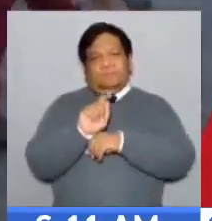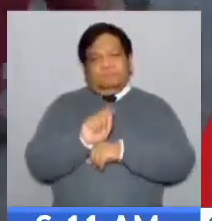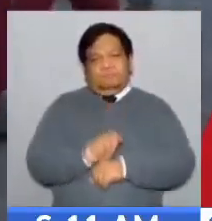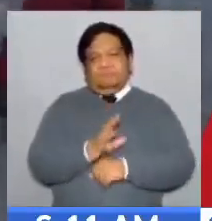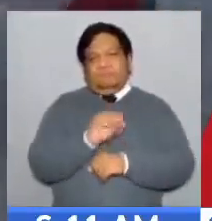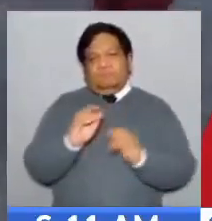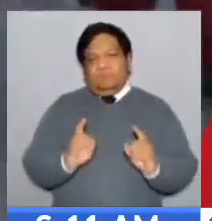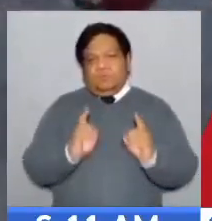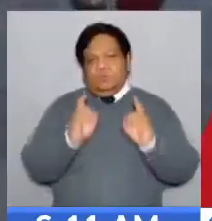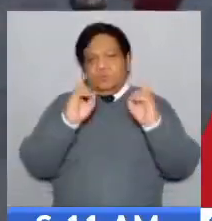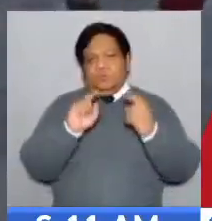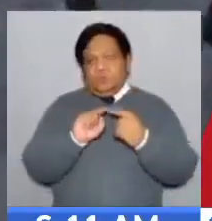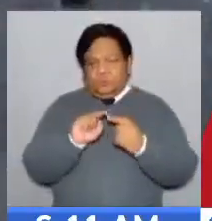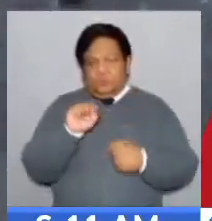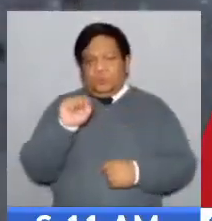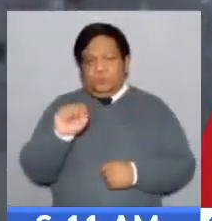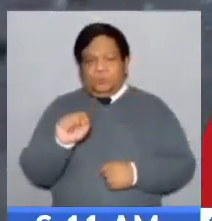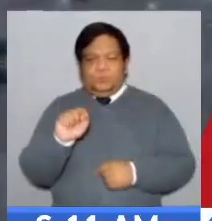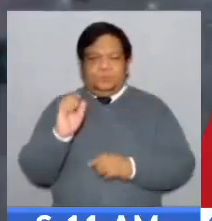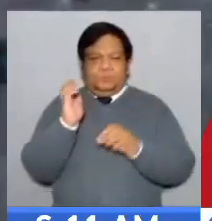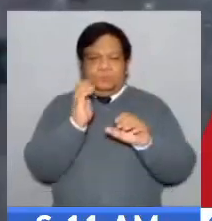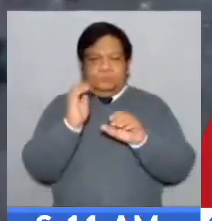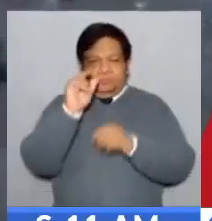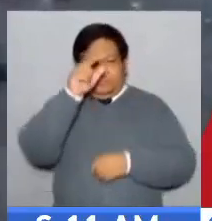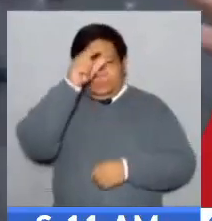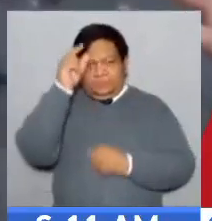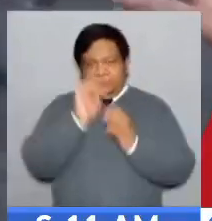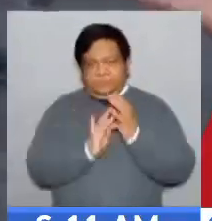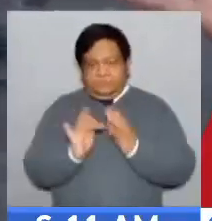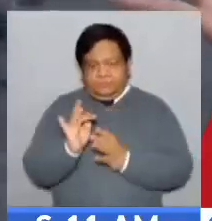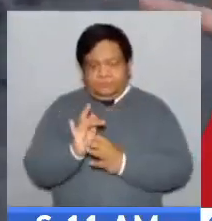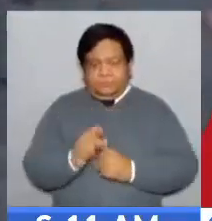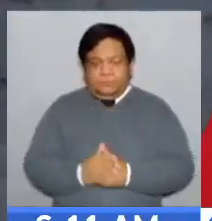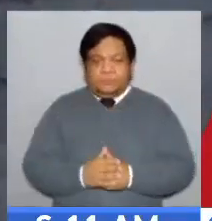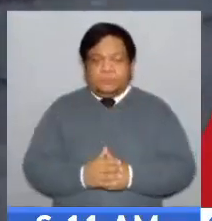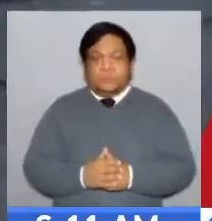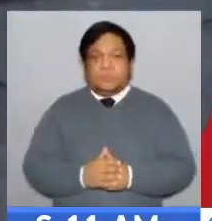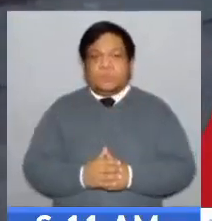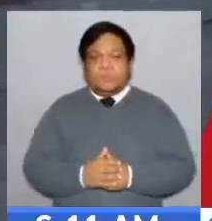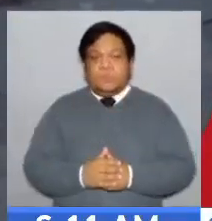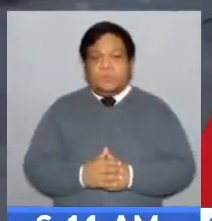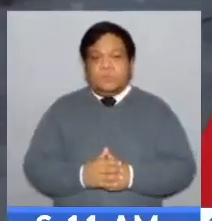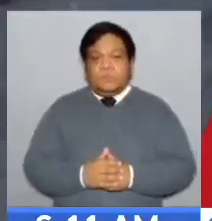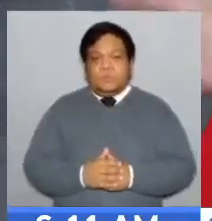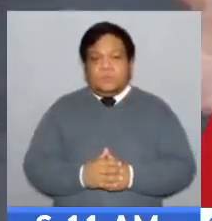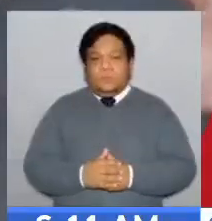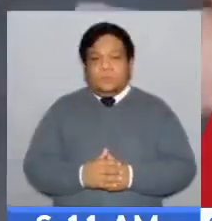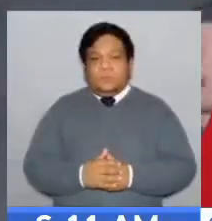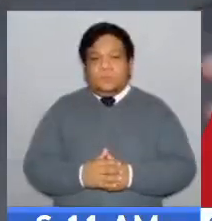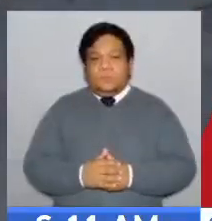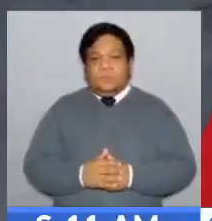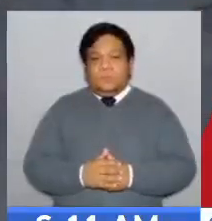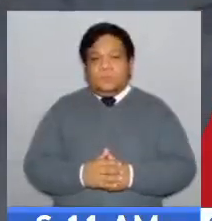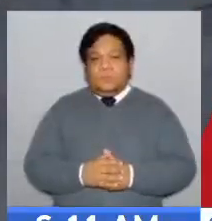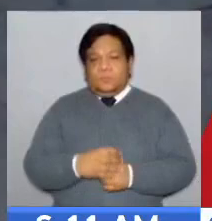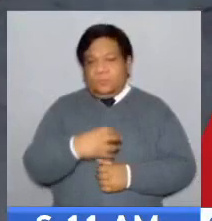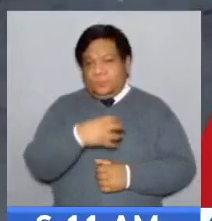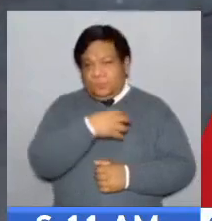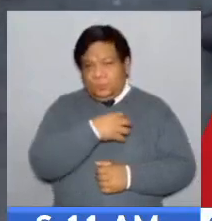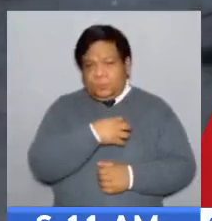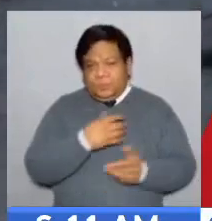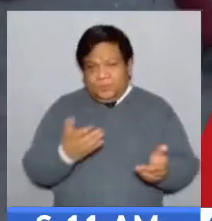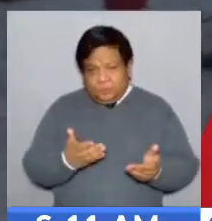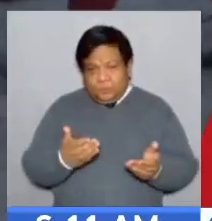po sa Quiapo Church. So, yung mga pulis ho dito ay visible. Nakabantay ho sila dito at paalala lang ho sa mga kababayan natin kung kayo